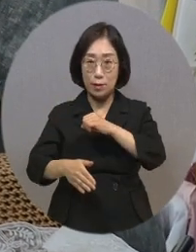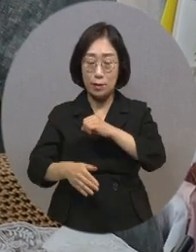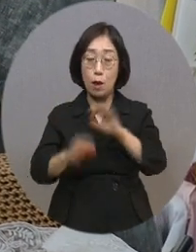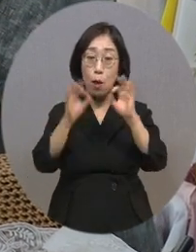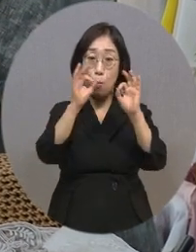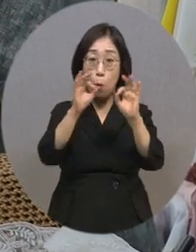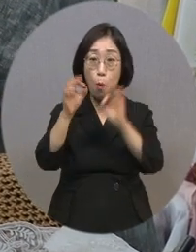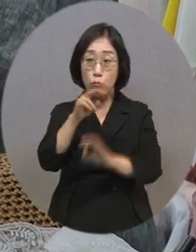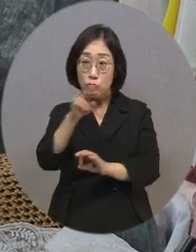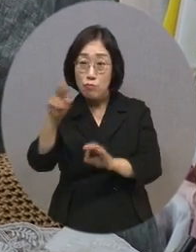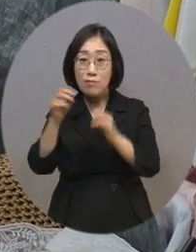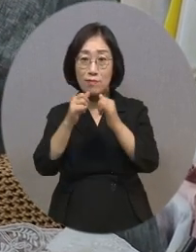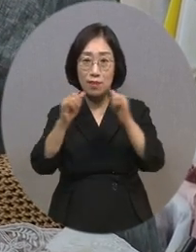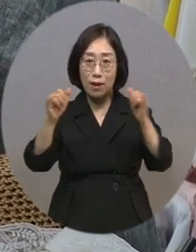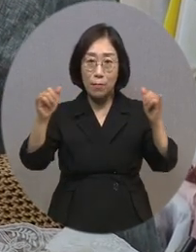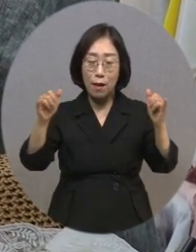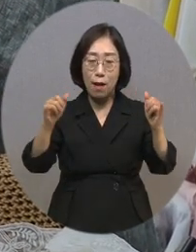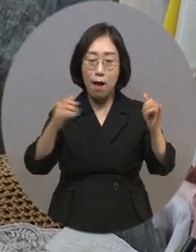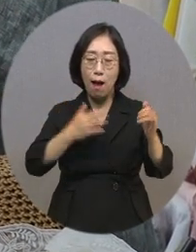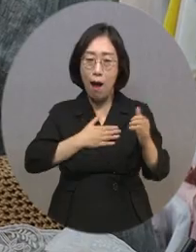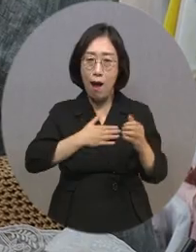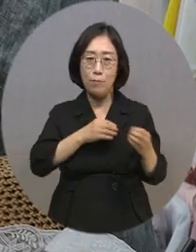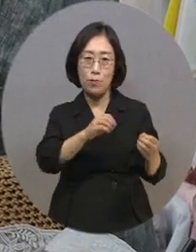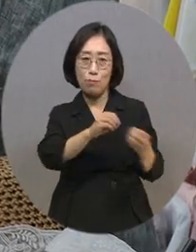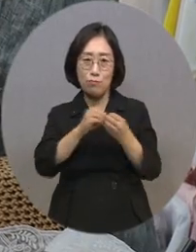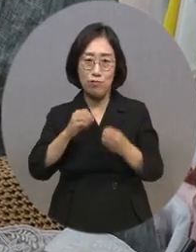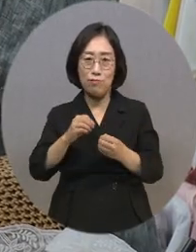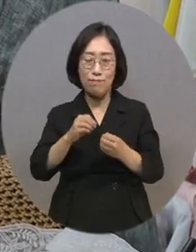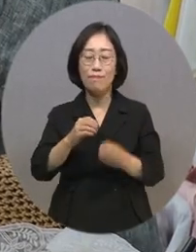감상자들에게 다양한 감정을 전달합니다.